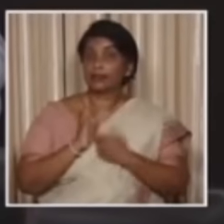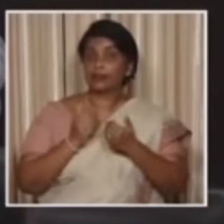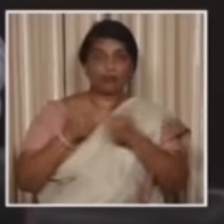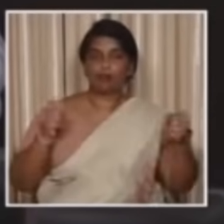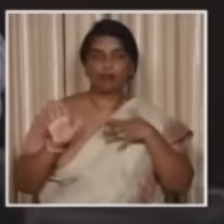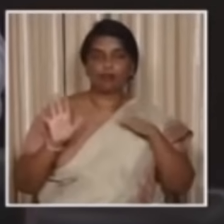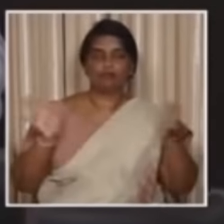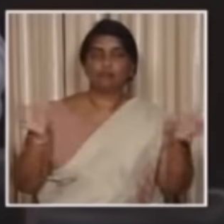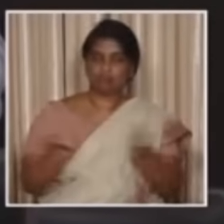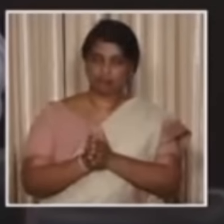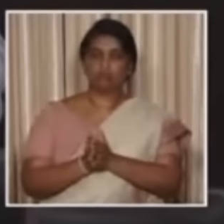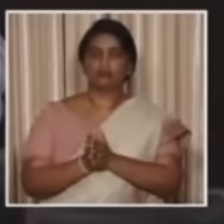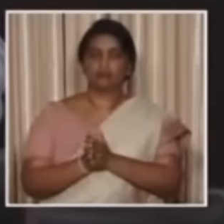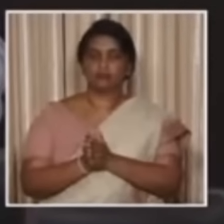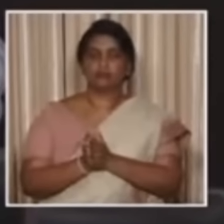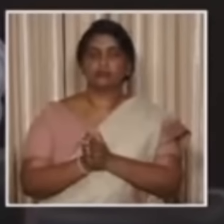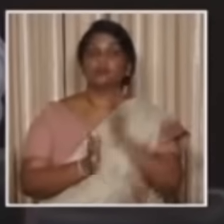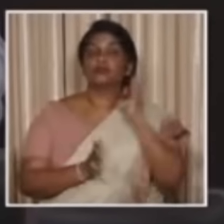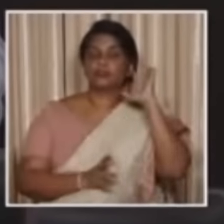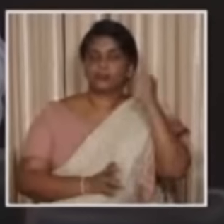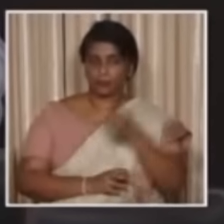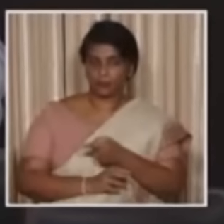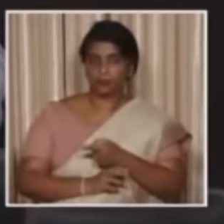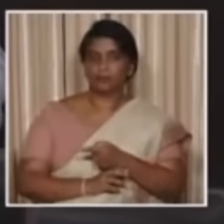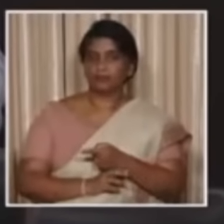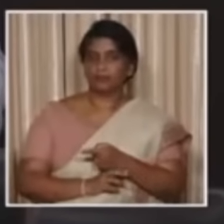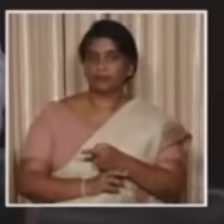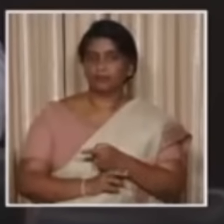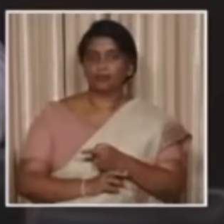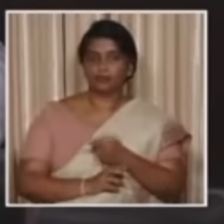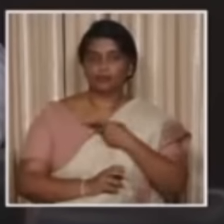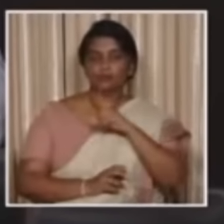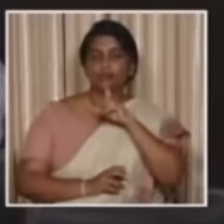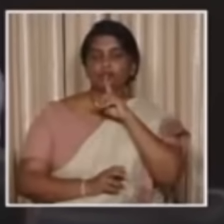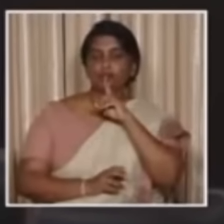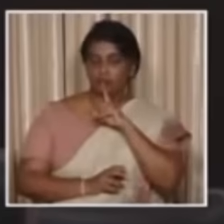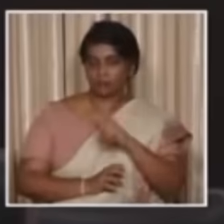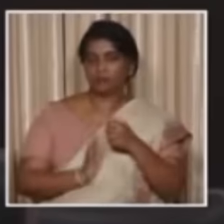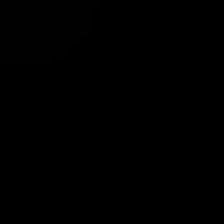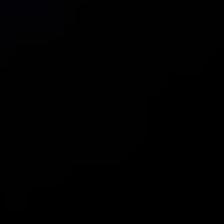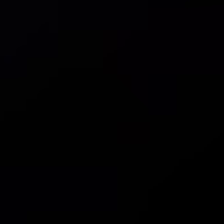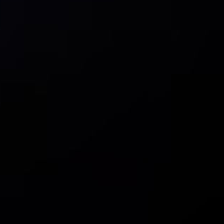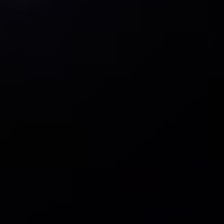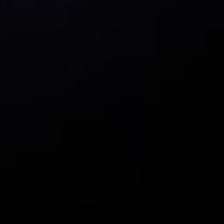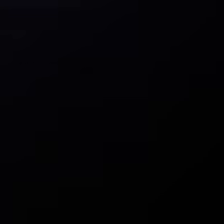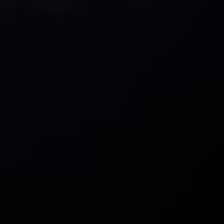නතර කරගත්තා මේක තමයි ප්‍රතිඵලය ඒකෙ මෙන්න මේක මම පැහැදිලි කරනවා ගරු සභාවට